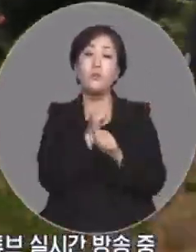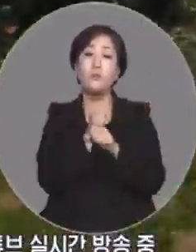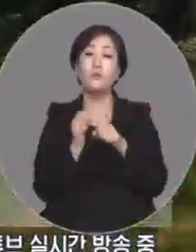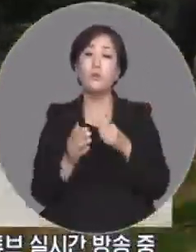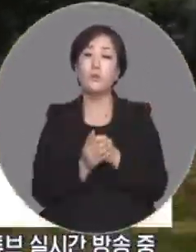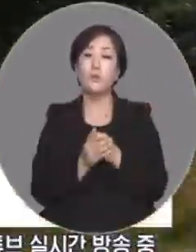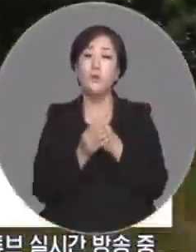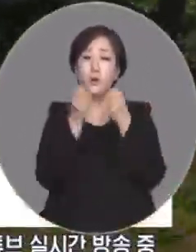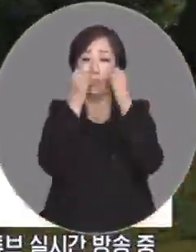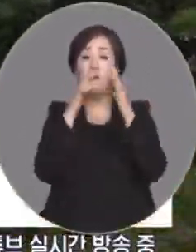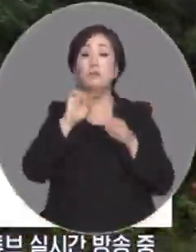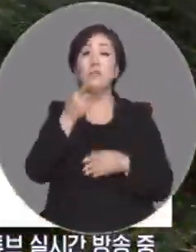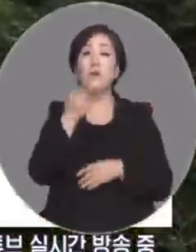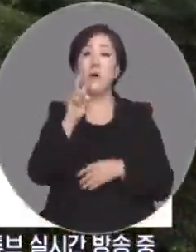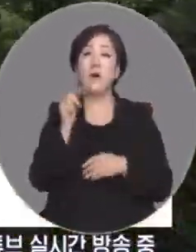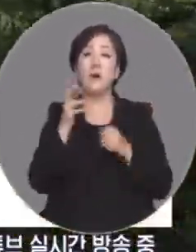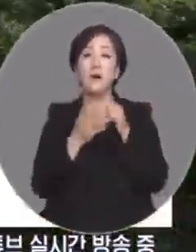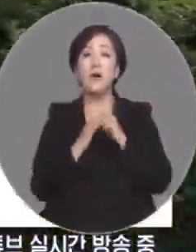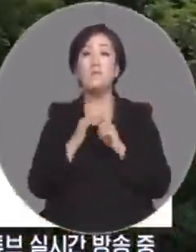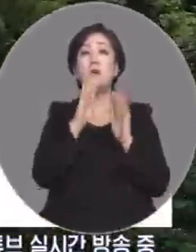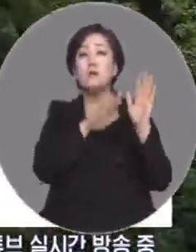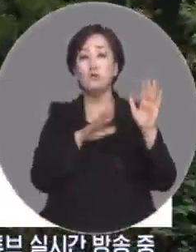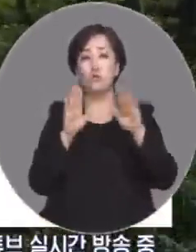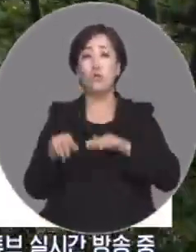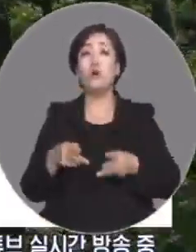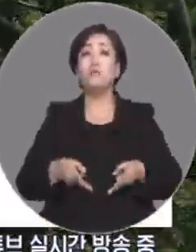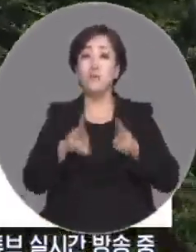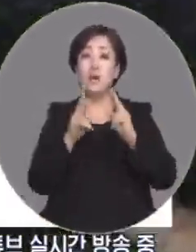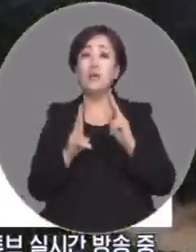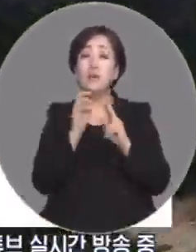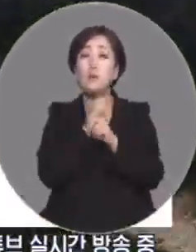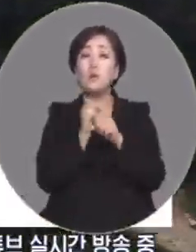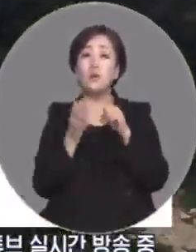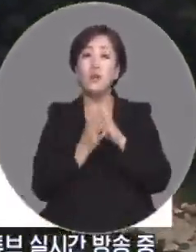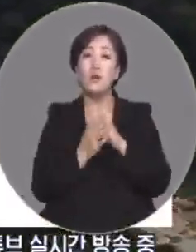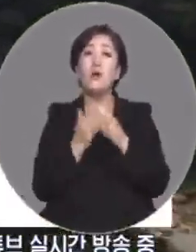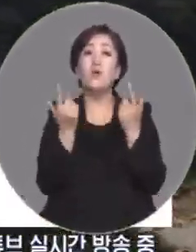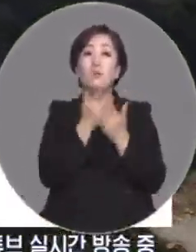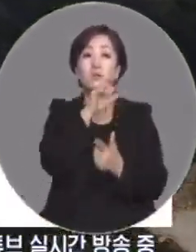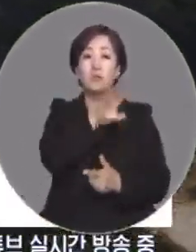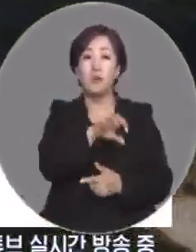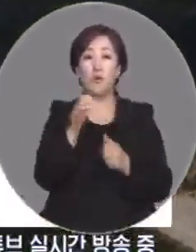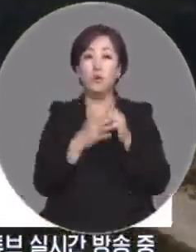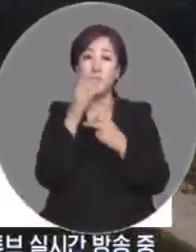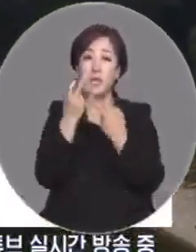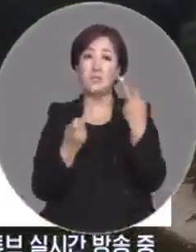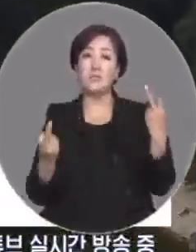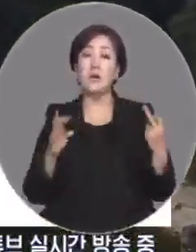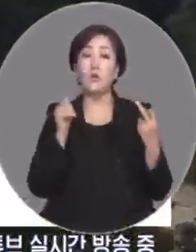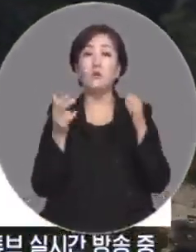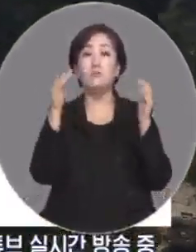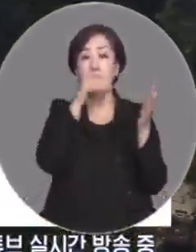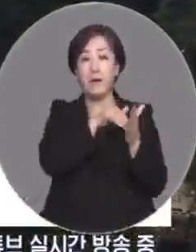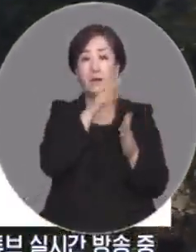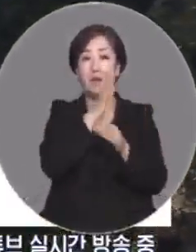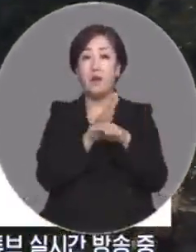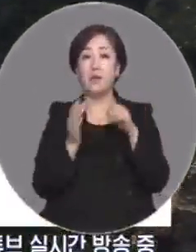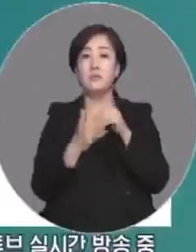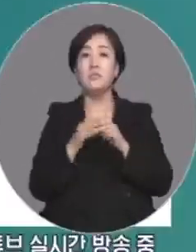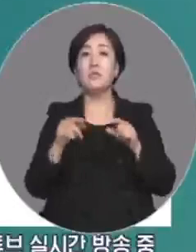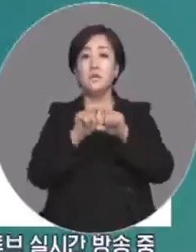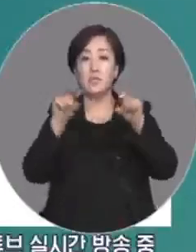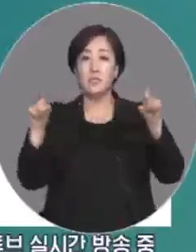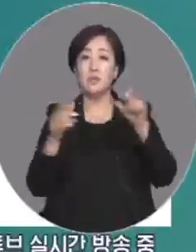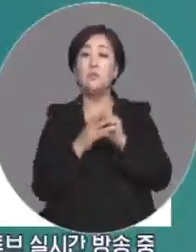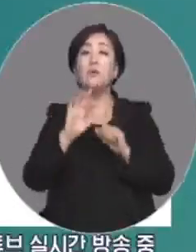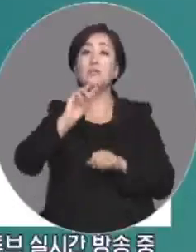울산의 새로운 명물 대왕암 출렁다리입니다. 대왕암 공원 북측 산책로에서 바다 건너 돌출바위까지 연결된 다리의